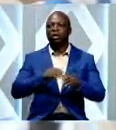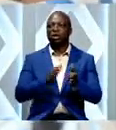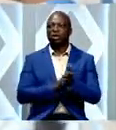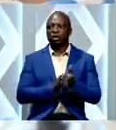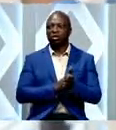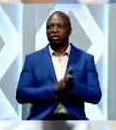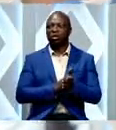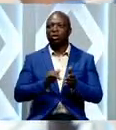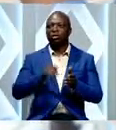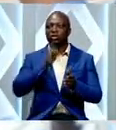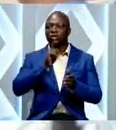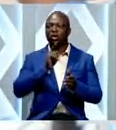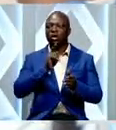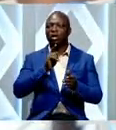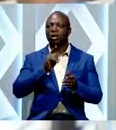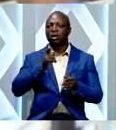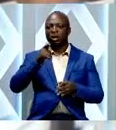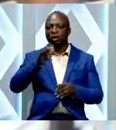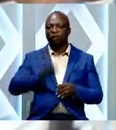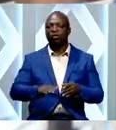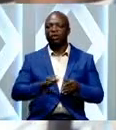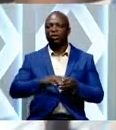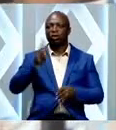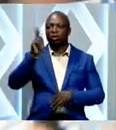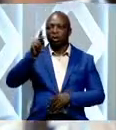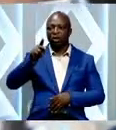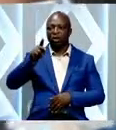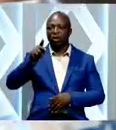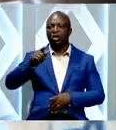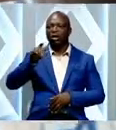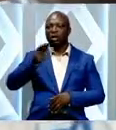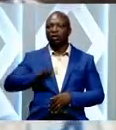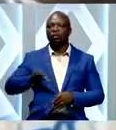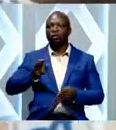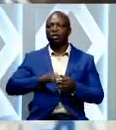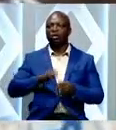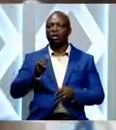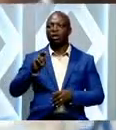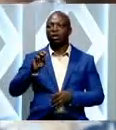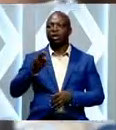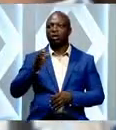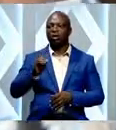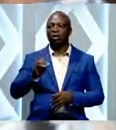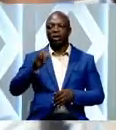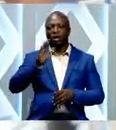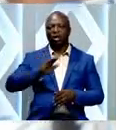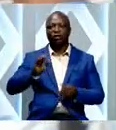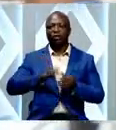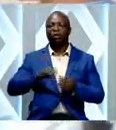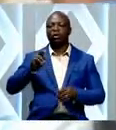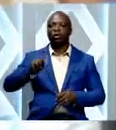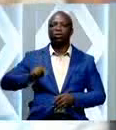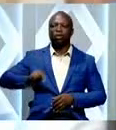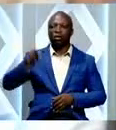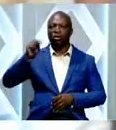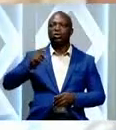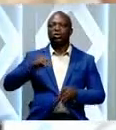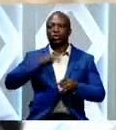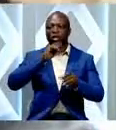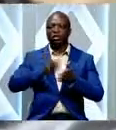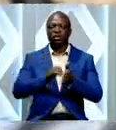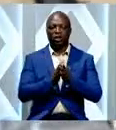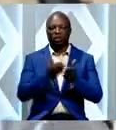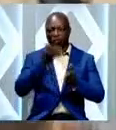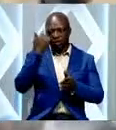que ce soit un enfant de Palimé, que ce soit un enfant d'Anéo, que ce soit un enfant de Nemtoukou, surtout dans ce livre, parce